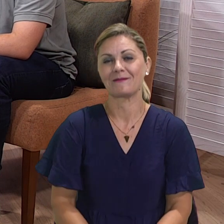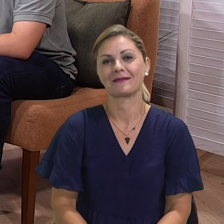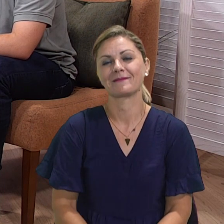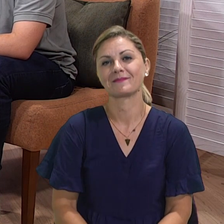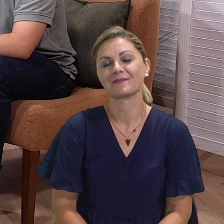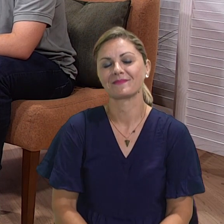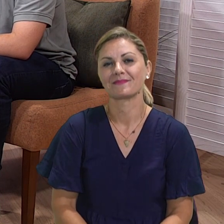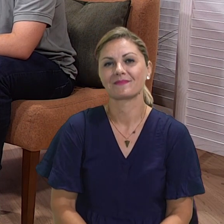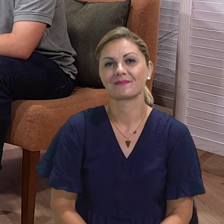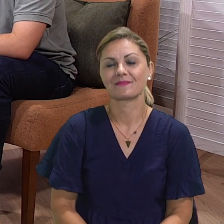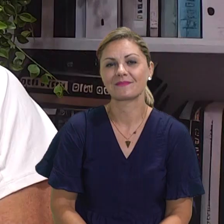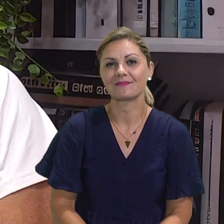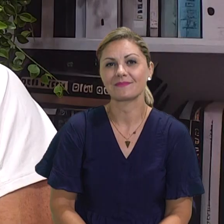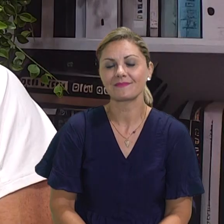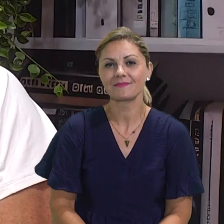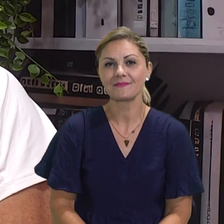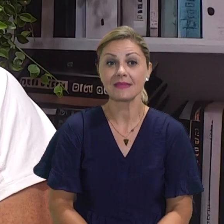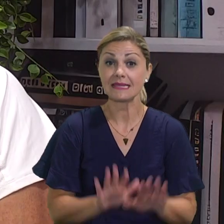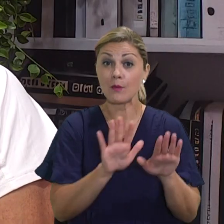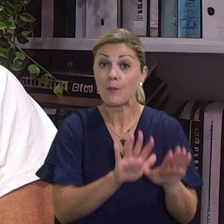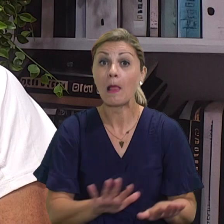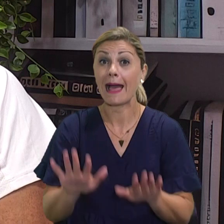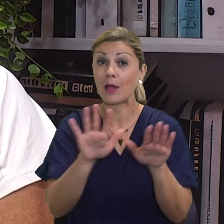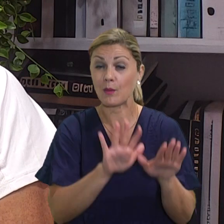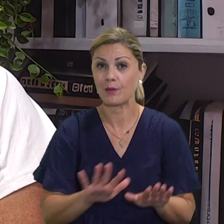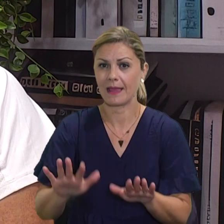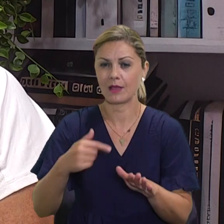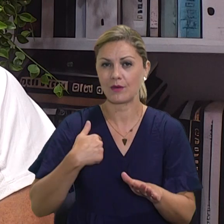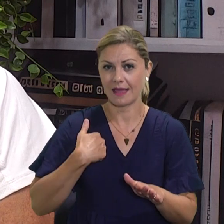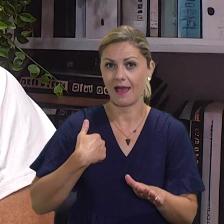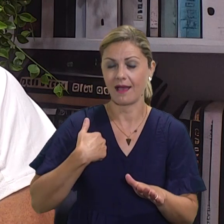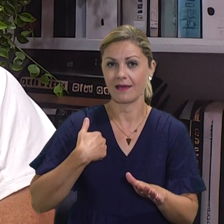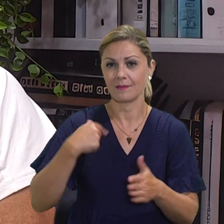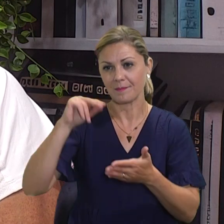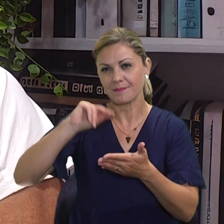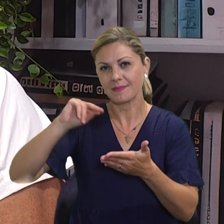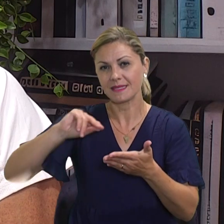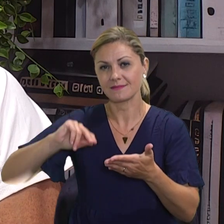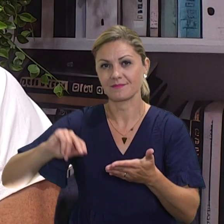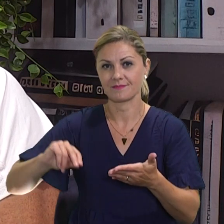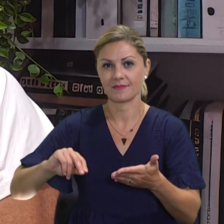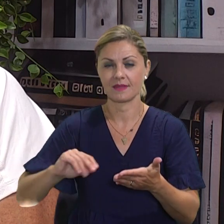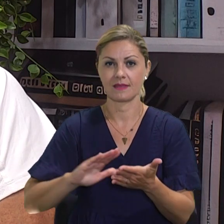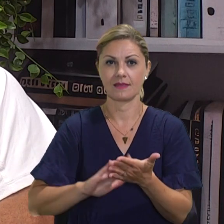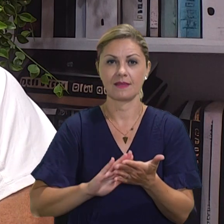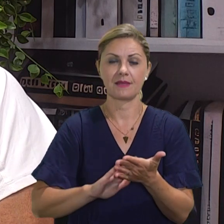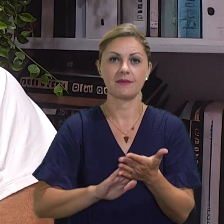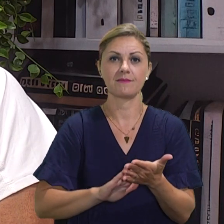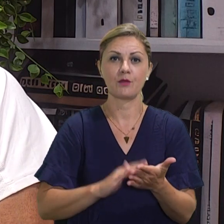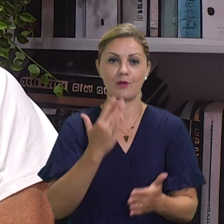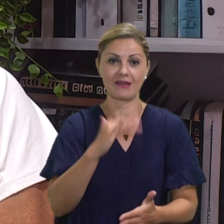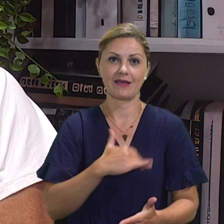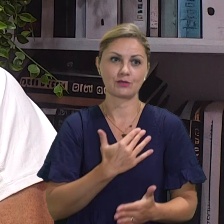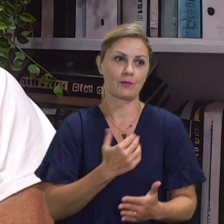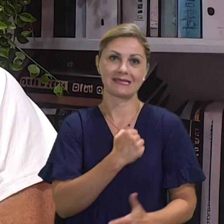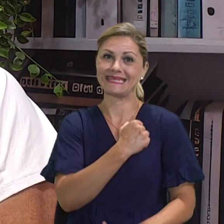ono, i onda bi tako to zavrtio. I onda smo počelo je kako je, mi smo u